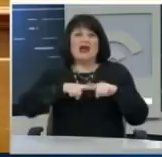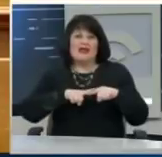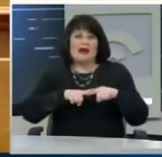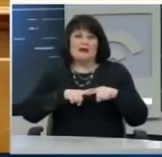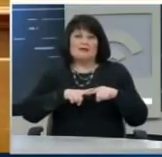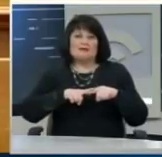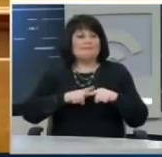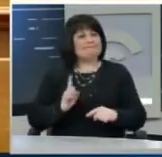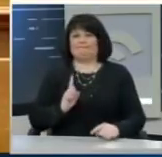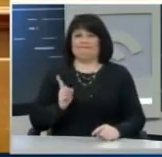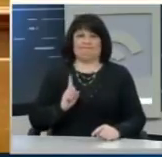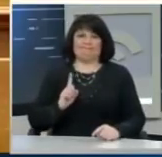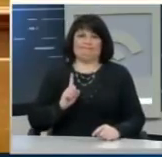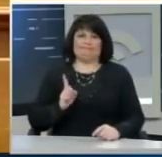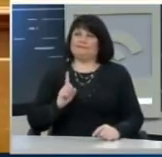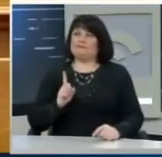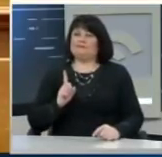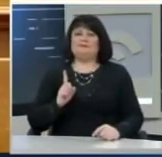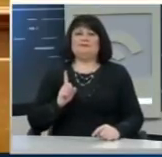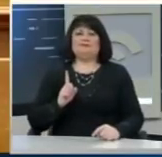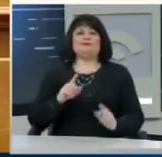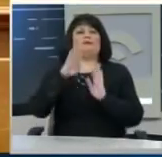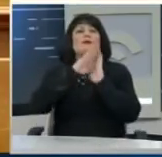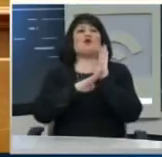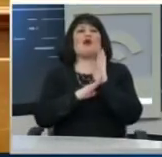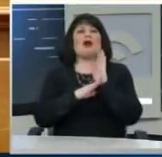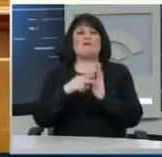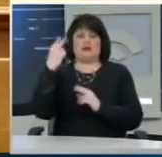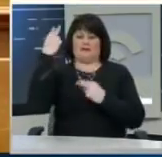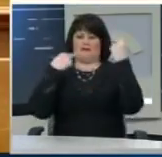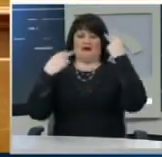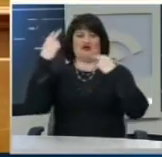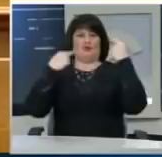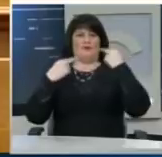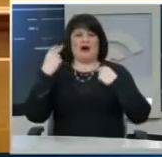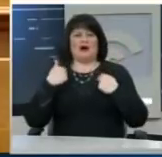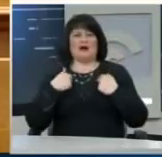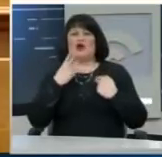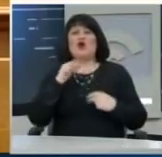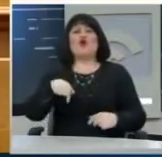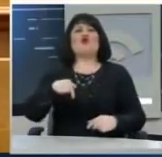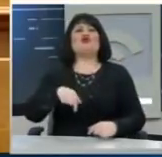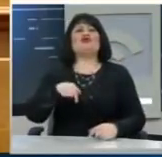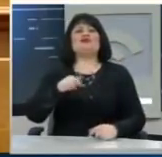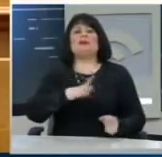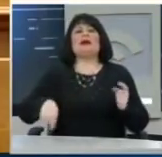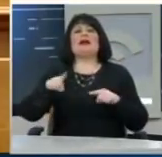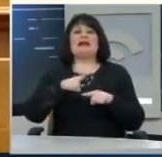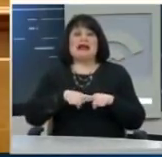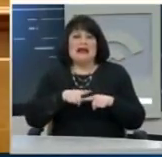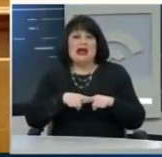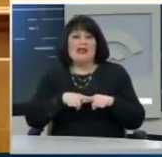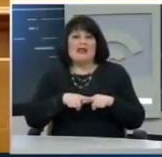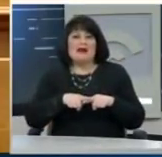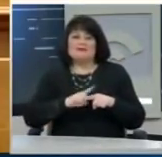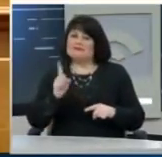βρίσκεται στα προγράμματα της Επιτροπής. Διότι σήμερα η χώρα δεν βρίσκεται σε αυτόν τον